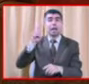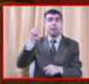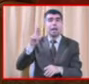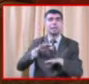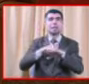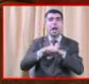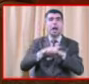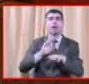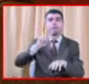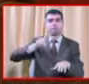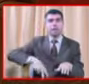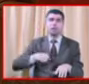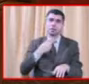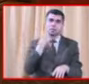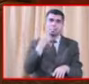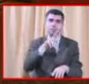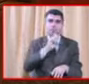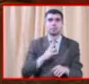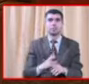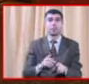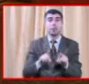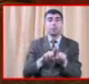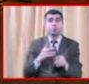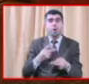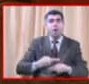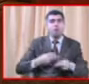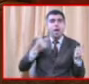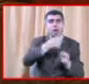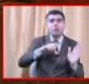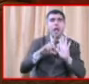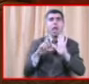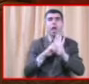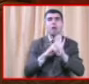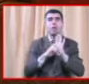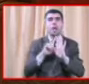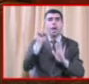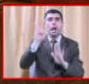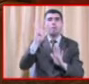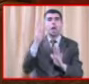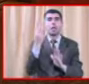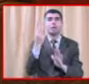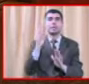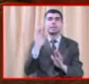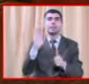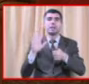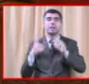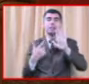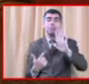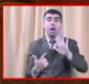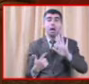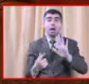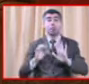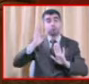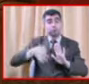وسلا. بعد صدور القانون 34/09 الحكومة وافقت وخرجت